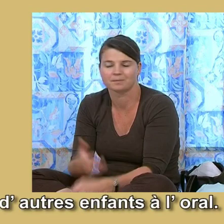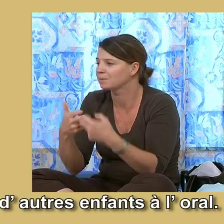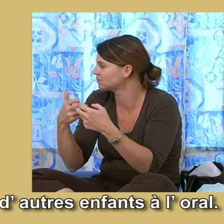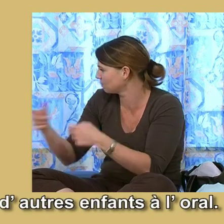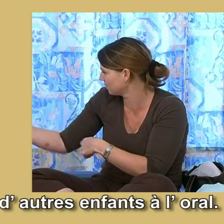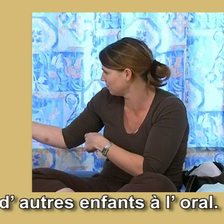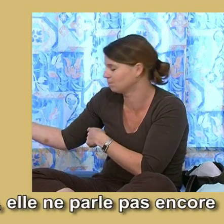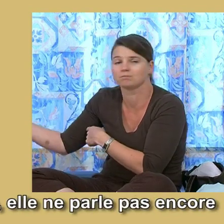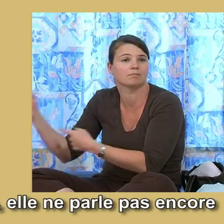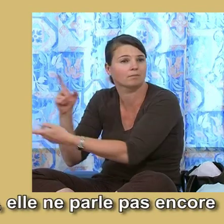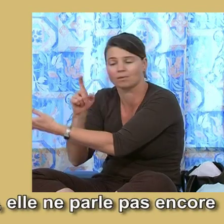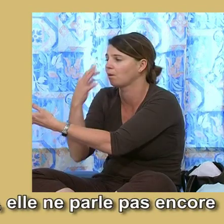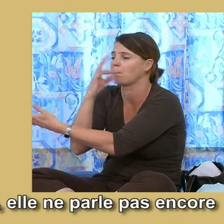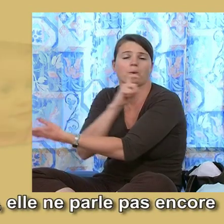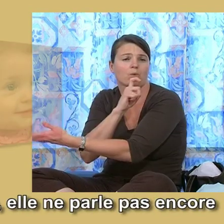aussi en avance pour l'oral.